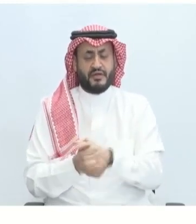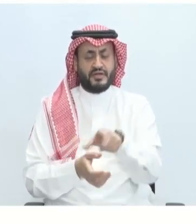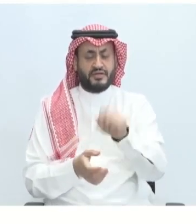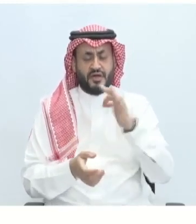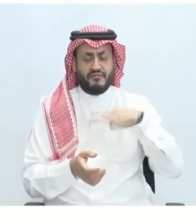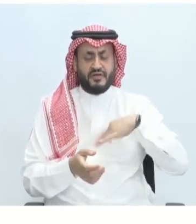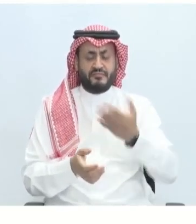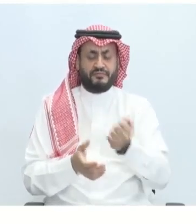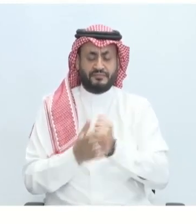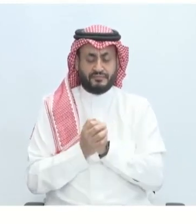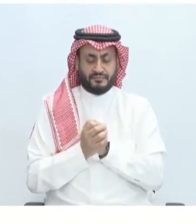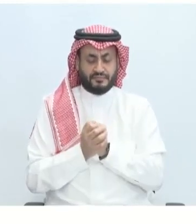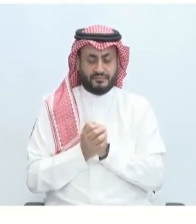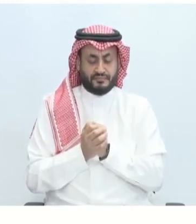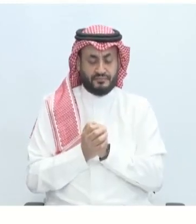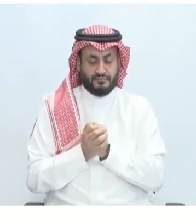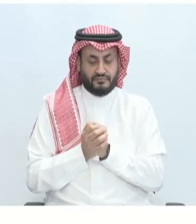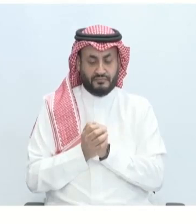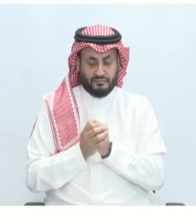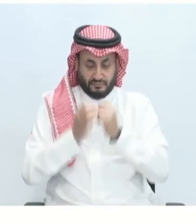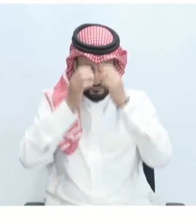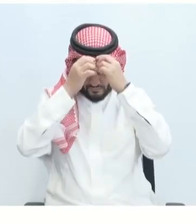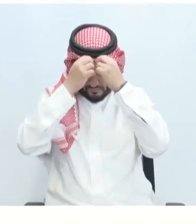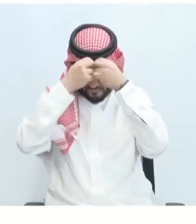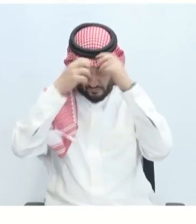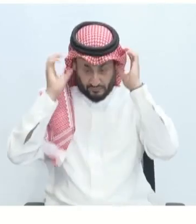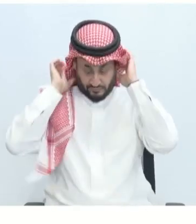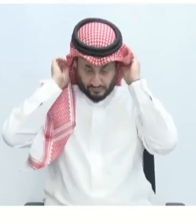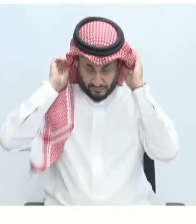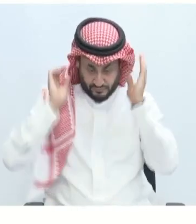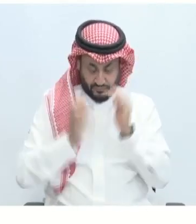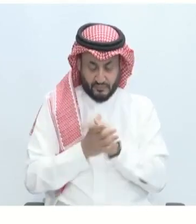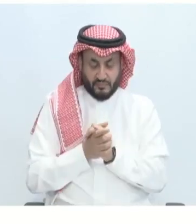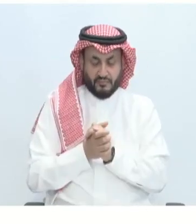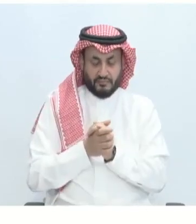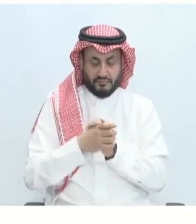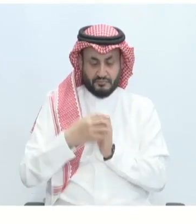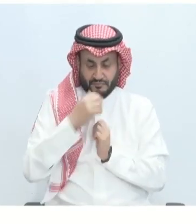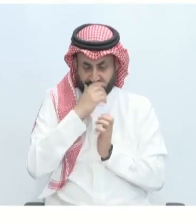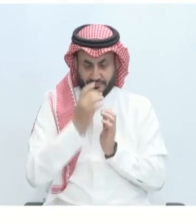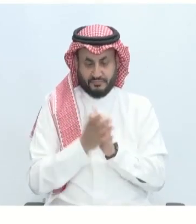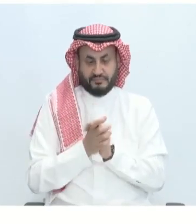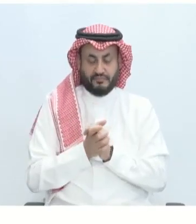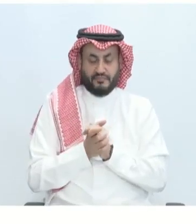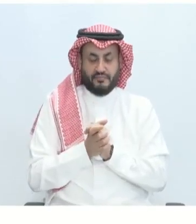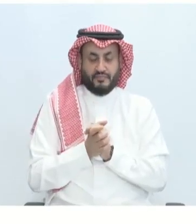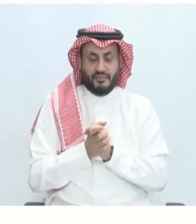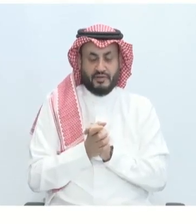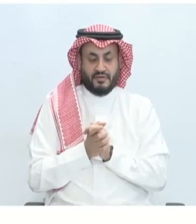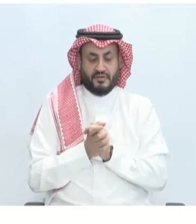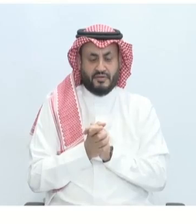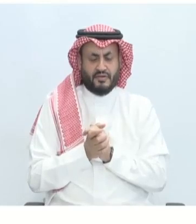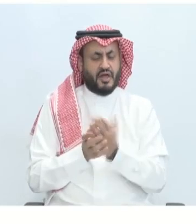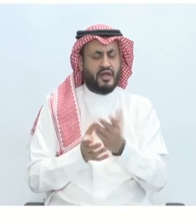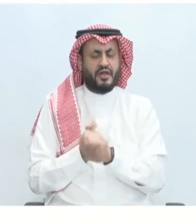ازواجكم واولادكم عدوا لكم فاحذروهم وان تعفوا وتصفحوا وتغفروا فان الله غفور غفور رحيم